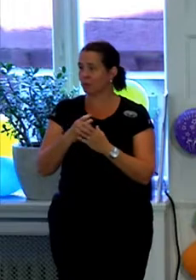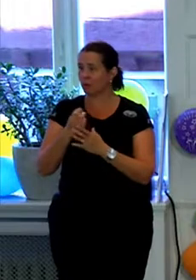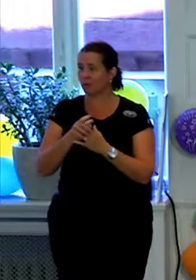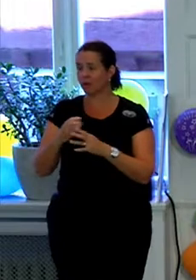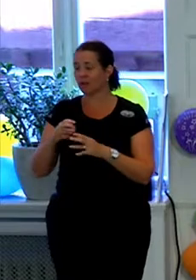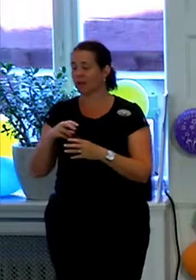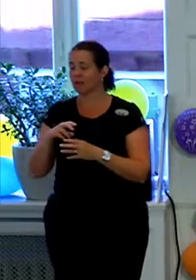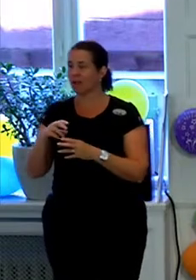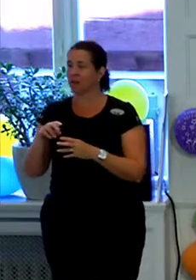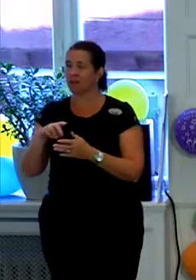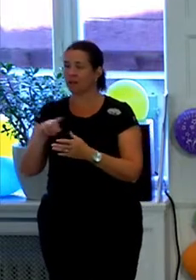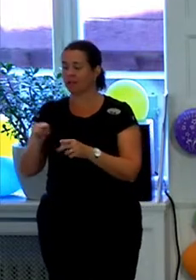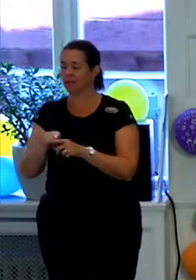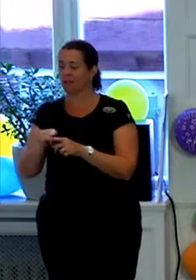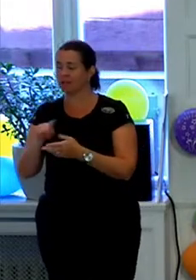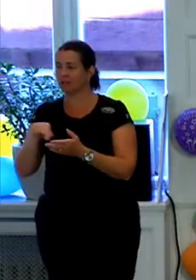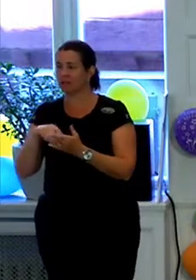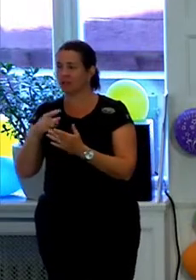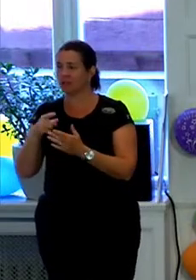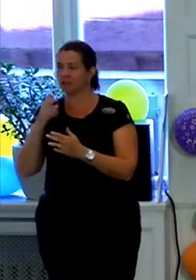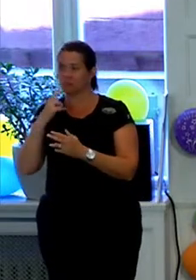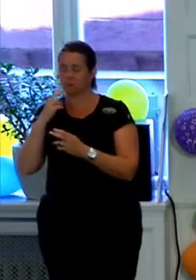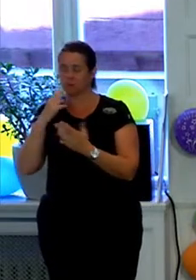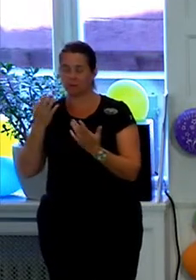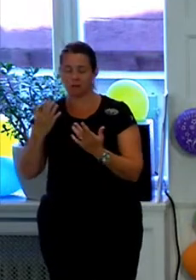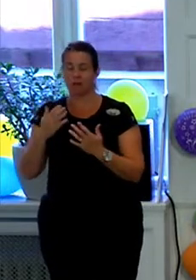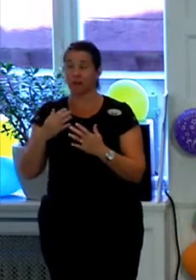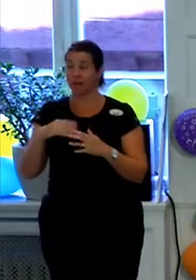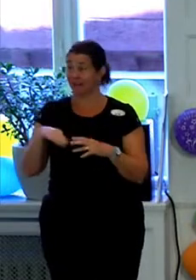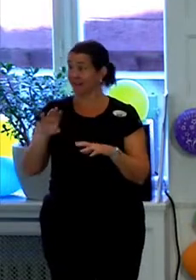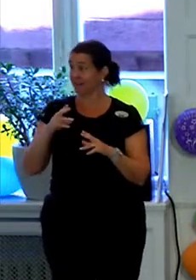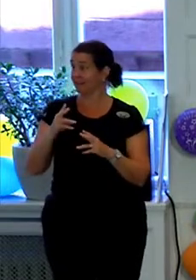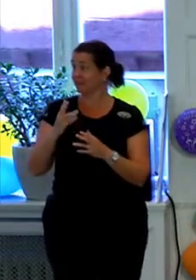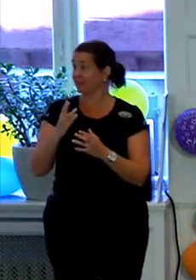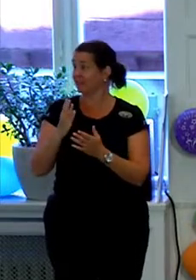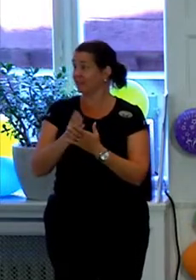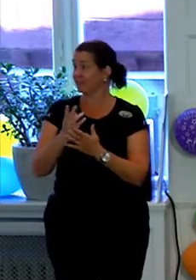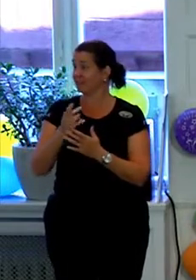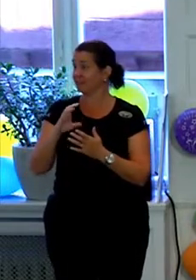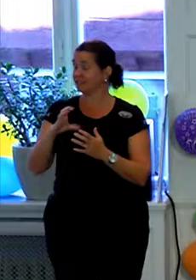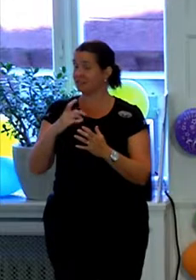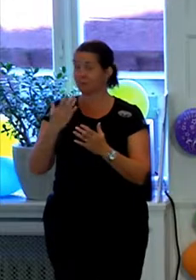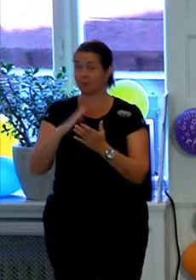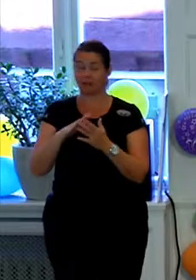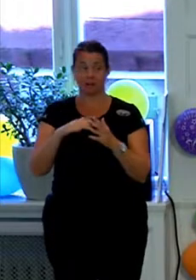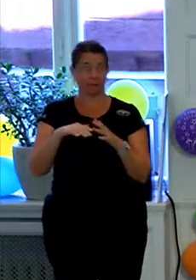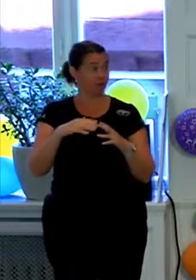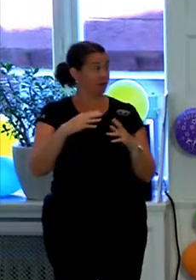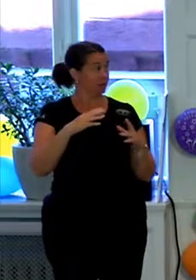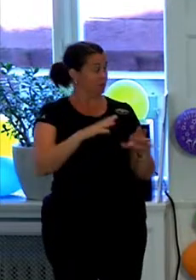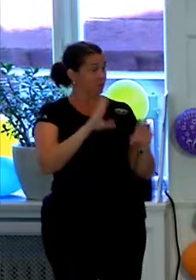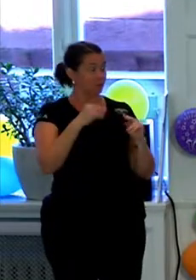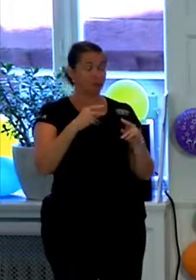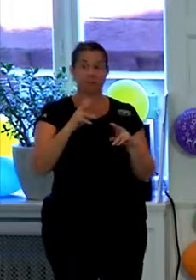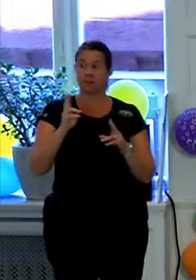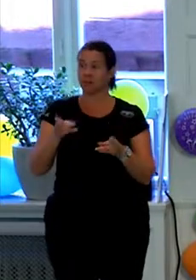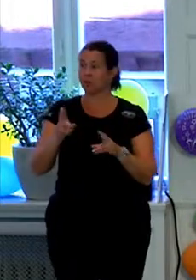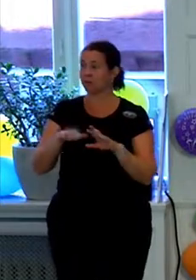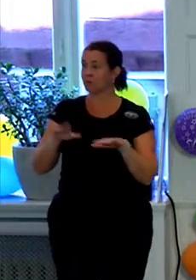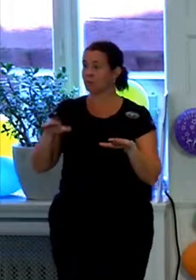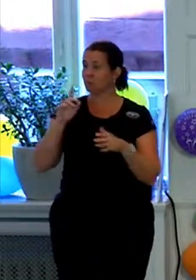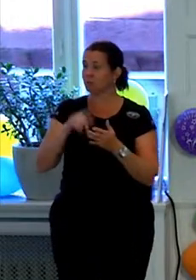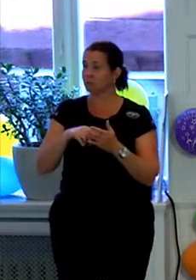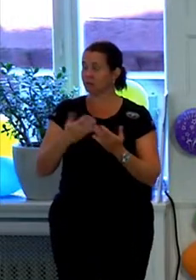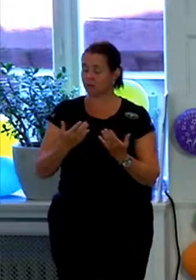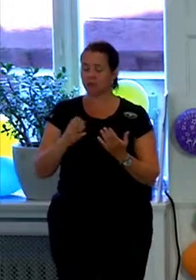inte, hur man bygger stationen. Vad säger du? Är det en rättvisande bild? Har du en sån bild av variationen på åsikter? Ja,